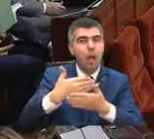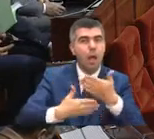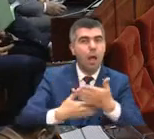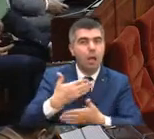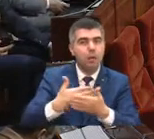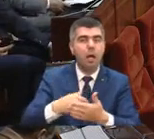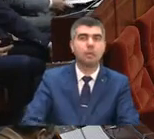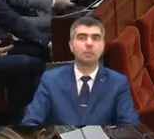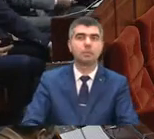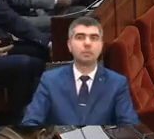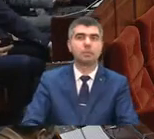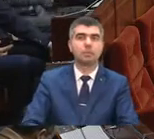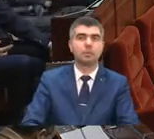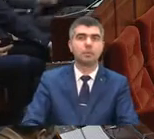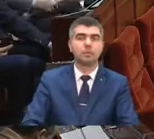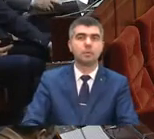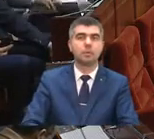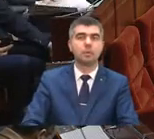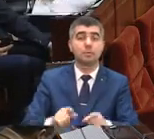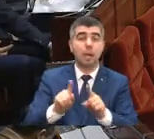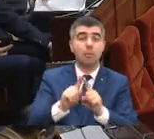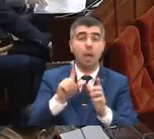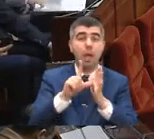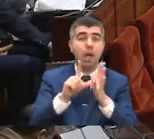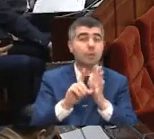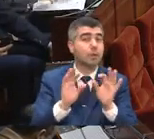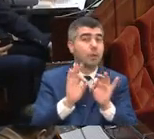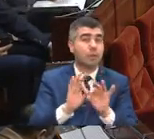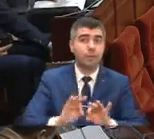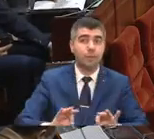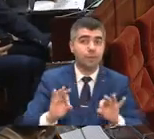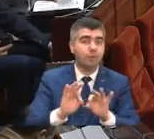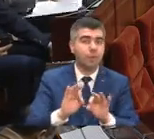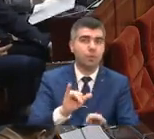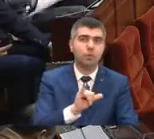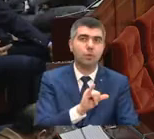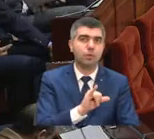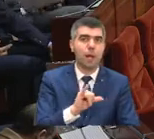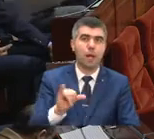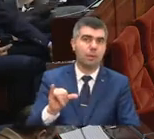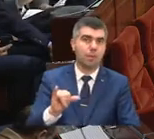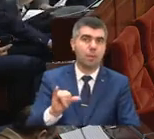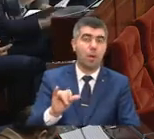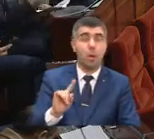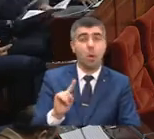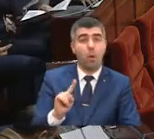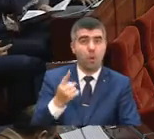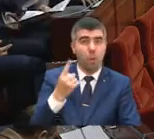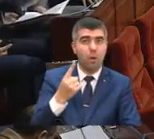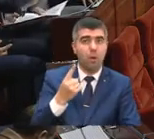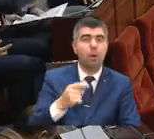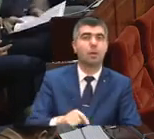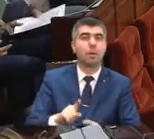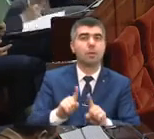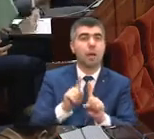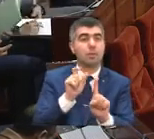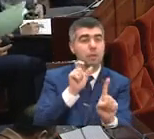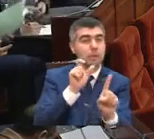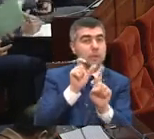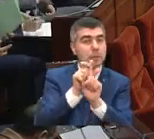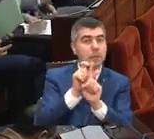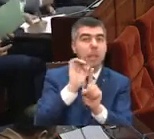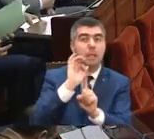ديال اللي هي ما عندهاش الحق فيها، راه ما يمكنش. الاول الهدف الاول والاخير هو حمايه